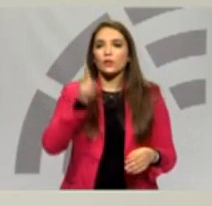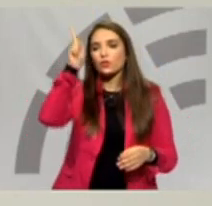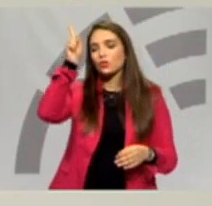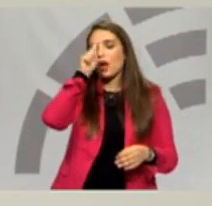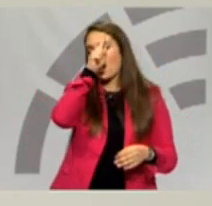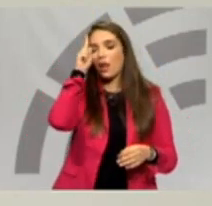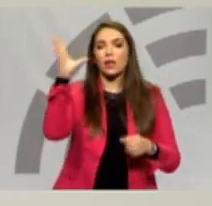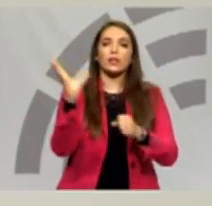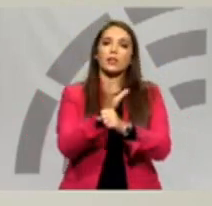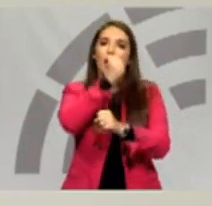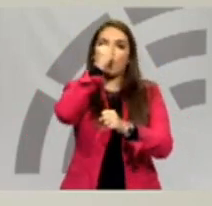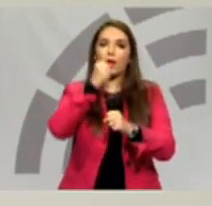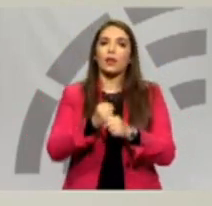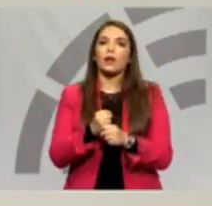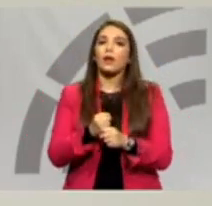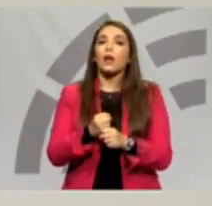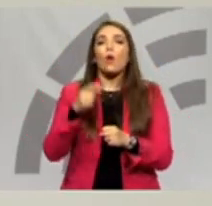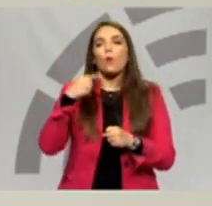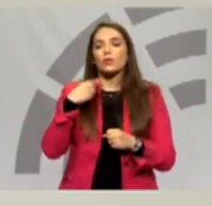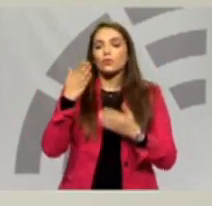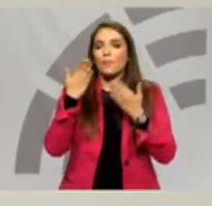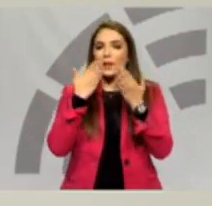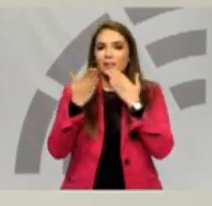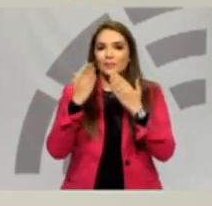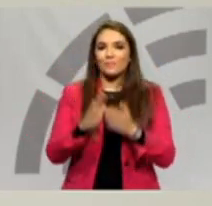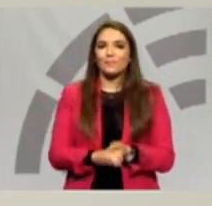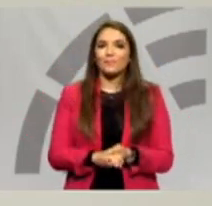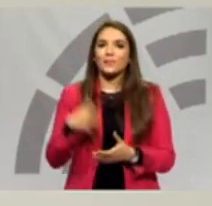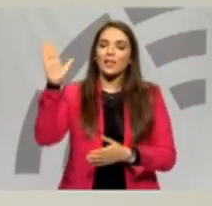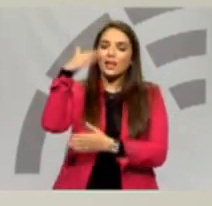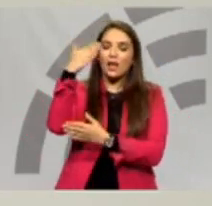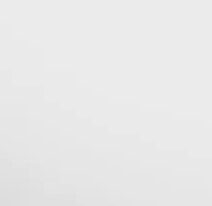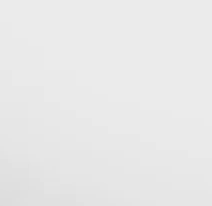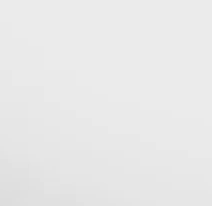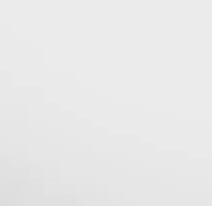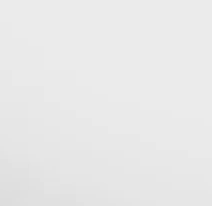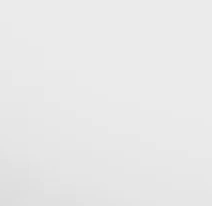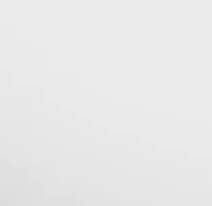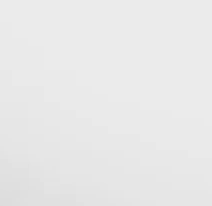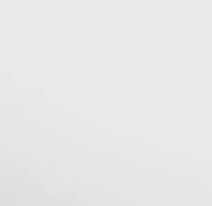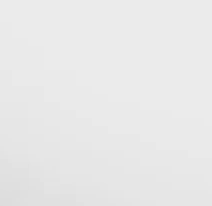يوفقني لما في خير لهذا الوطن وان اكون عند حسن ظنكم تحيه تونس والسلام